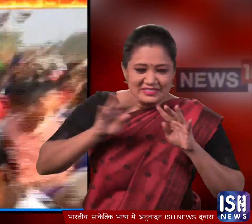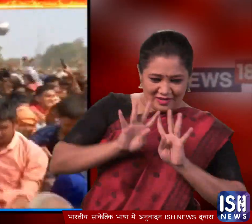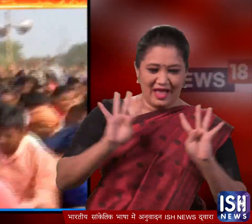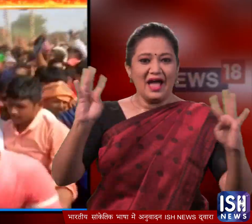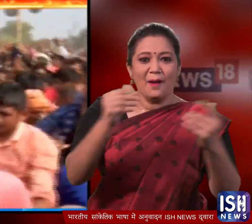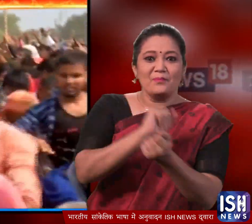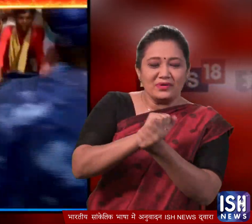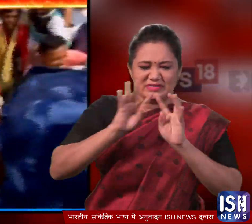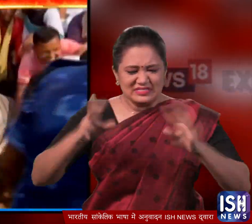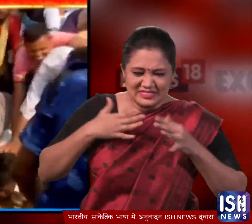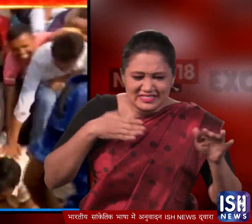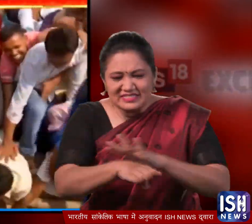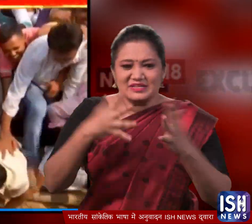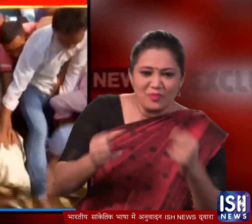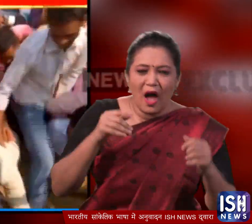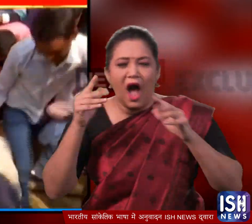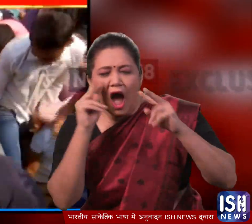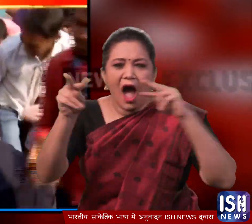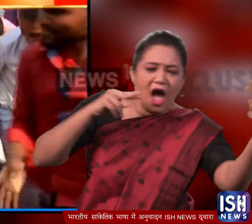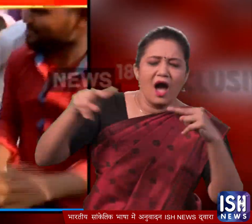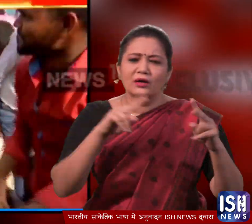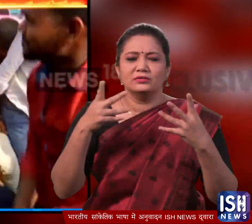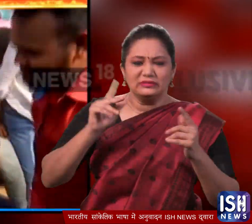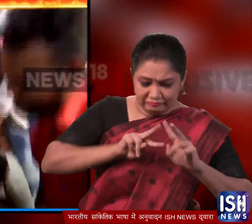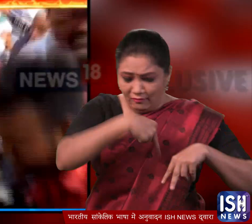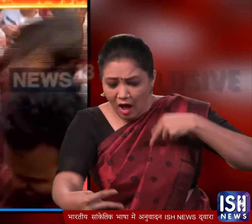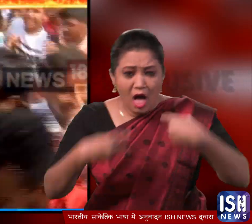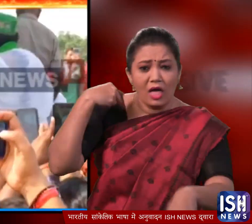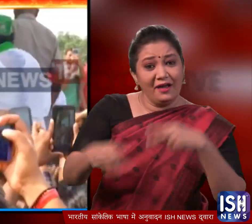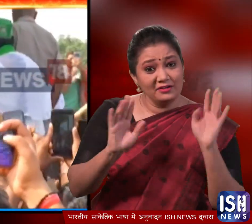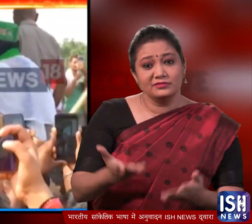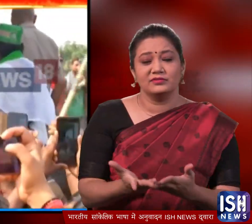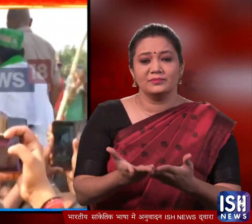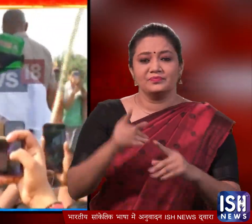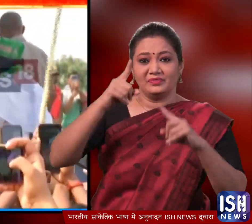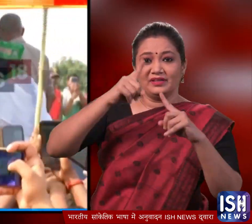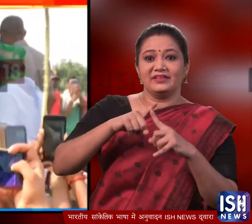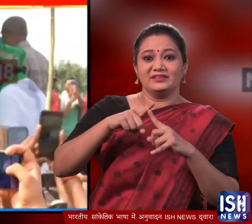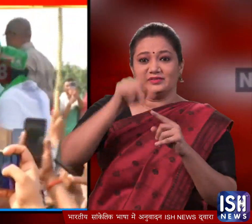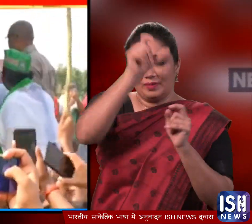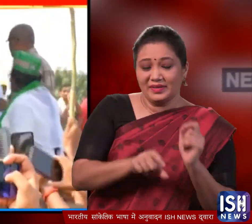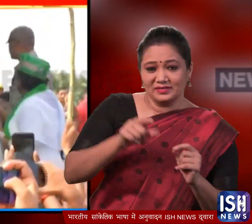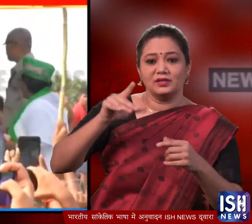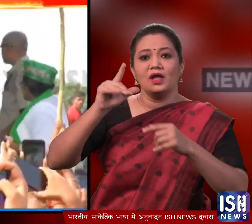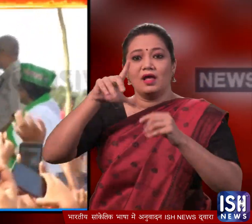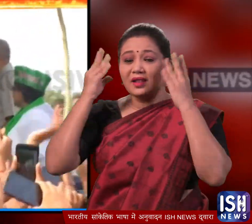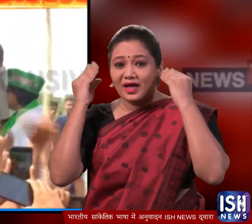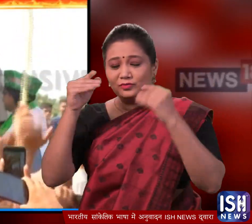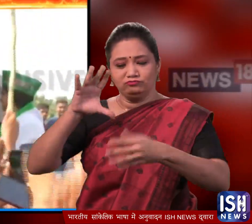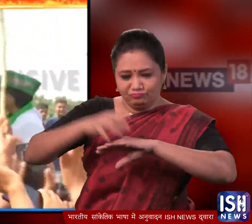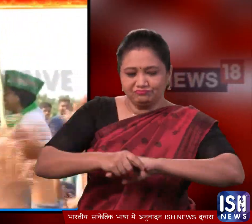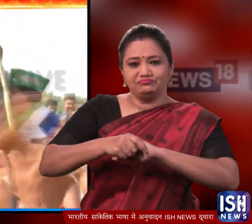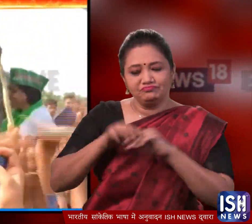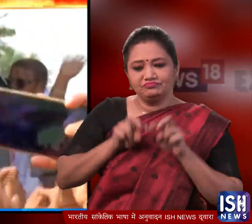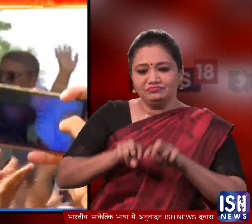तोड़ने की कोशिश करने लगे, तो कुछ आगे निकलने की कोशिश में एक दूसरे के ऊपर गिर गए। और जब तेजस्वी का हाथ थामकर लालू यादव मंच